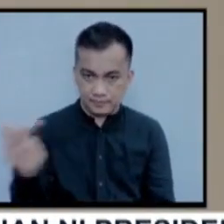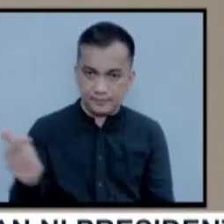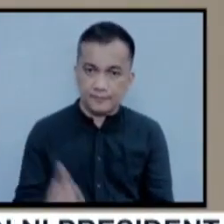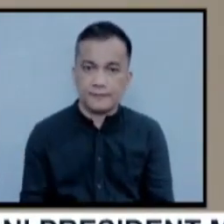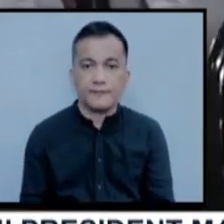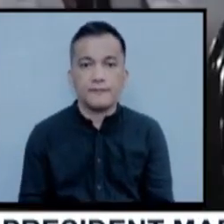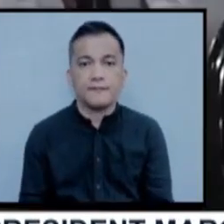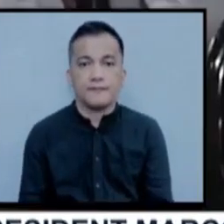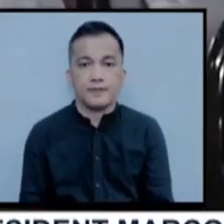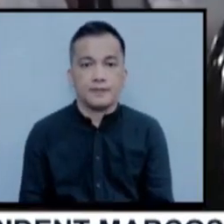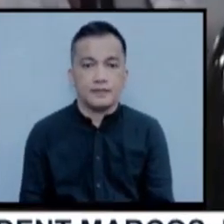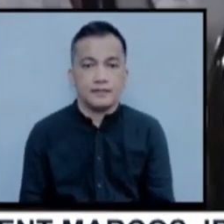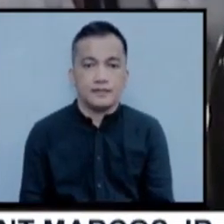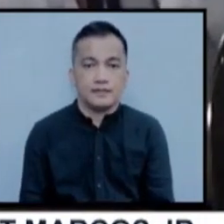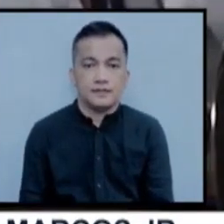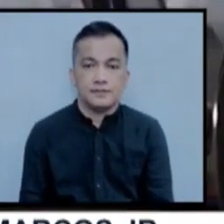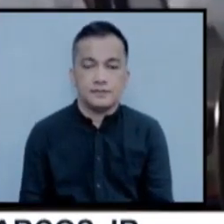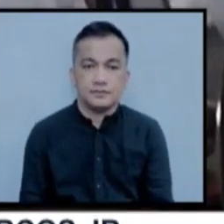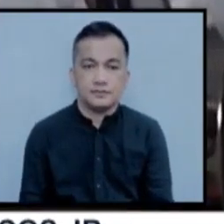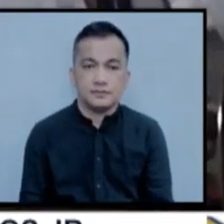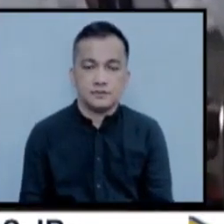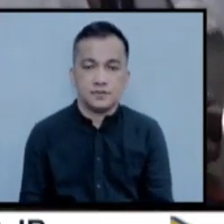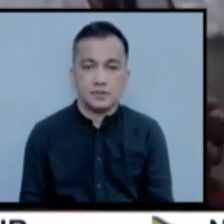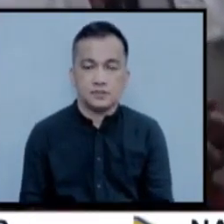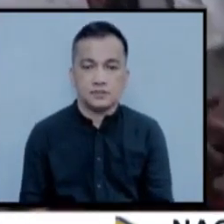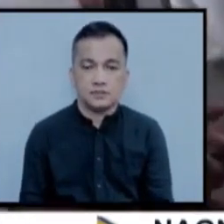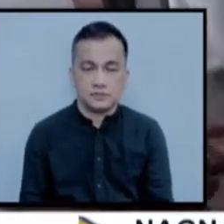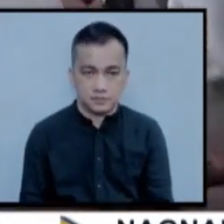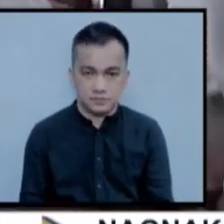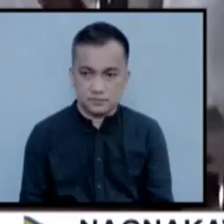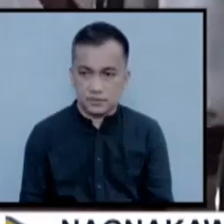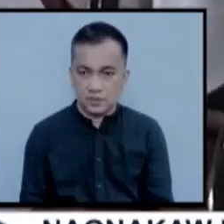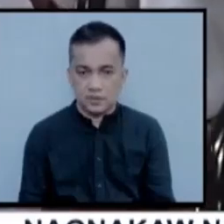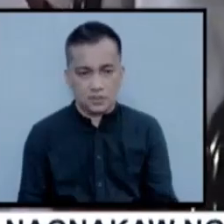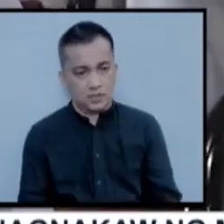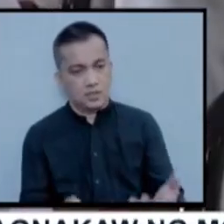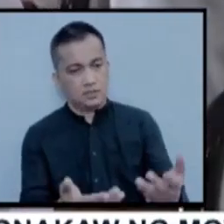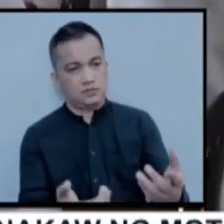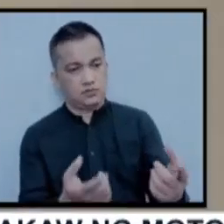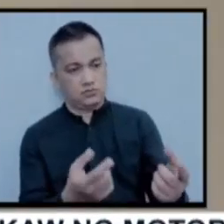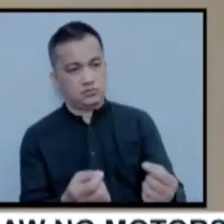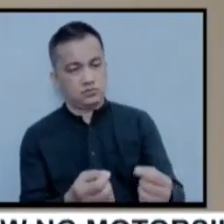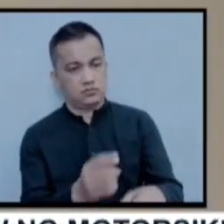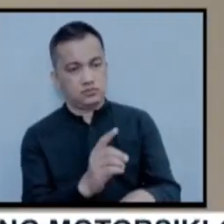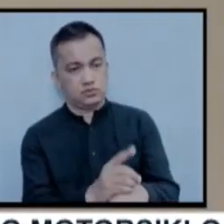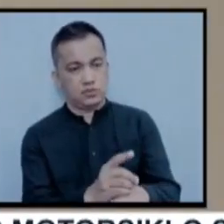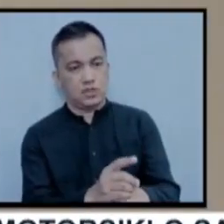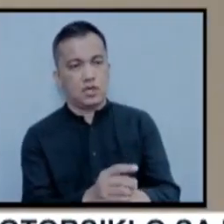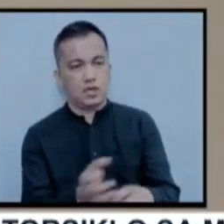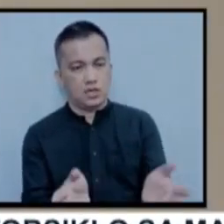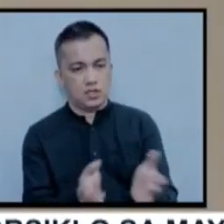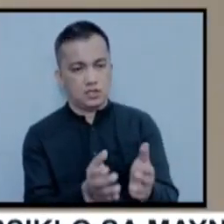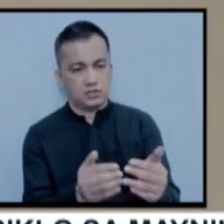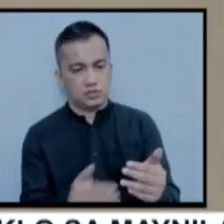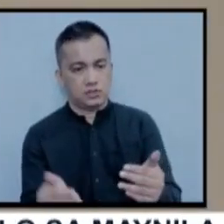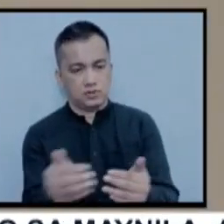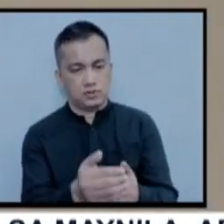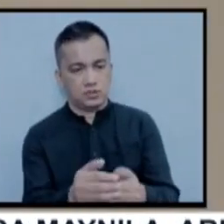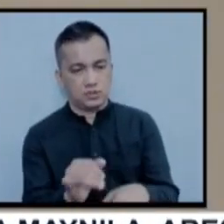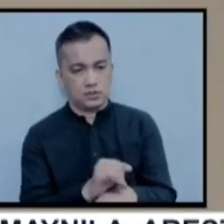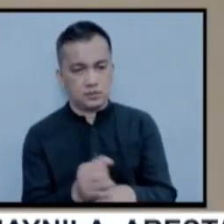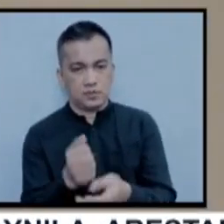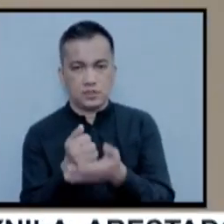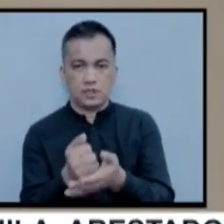detalye so as you fulfill your mandate I urge you to remain at the forefront of our efforts in helping our people